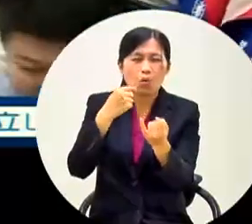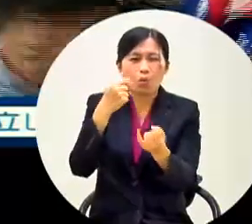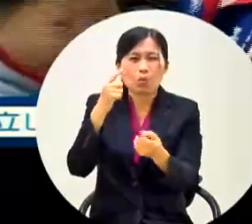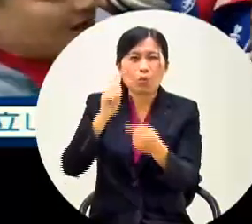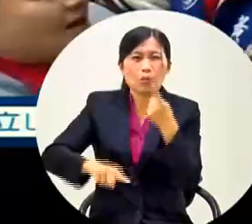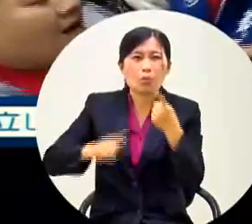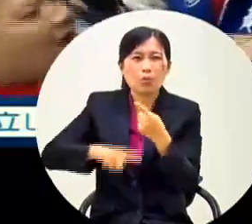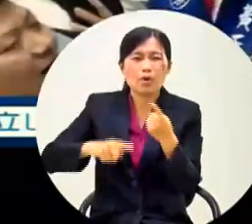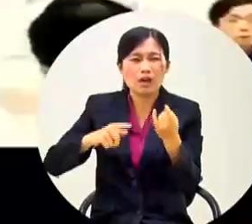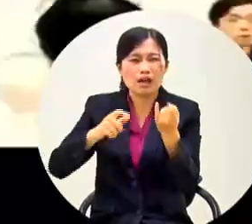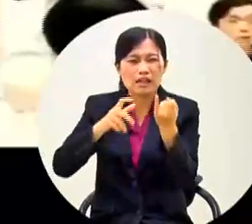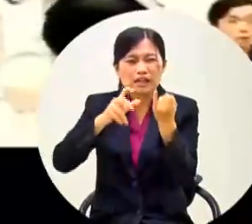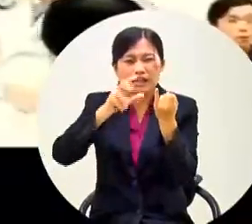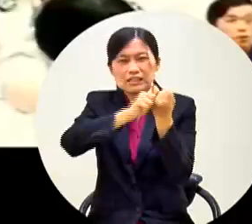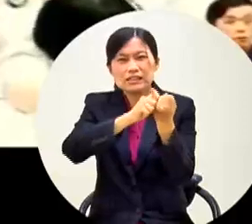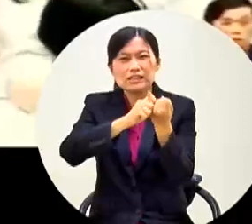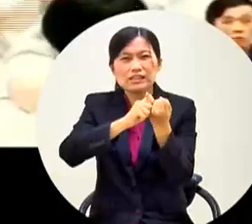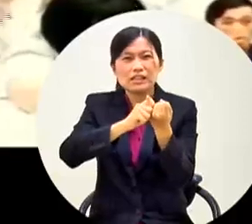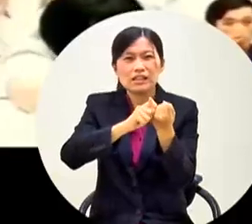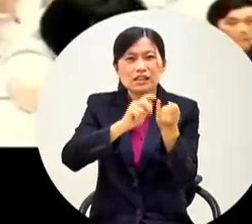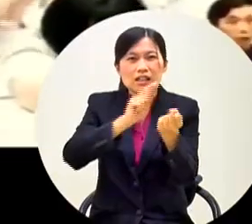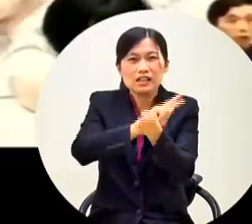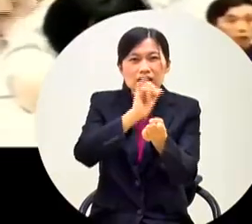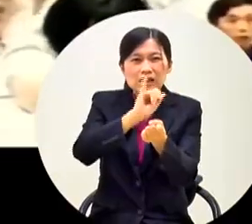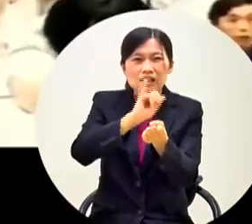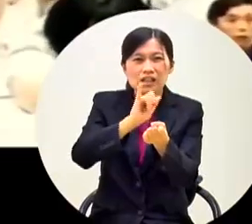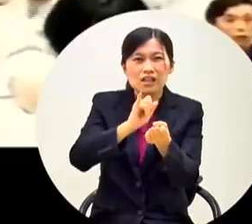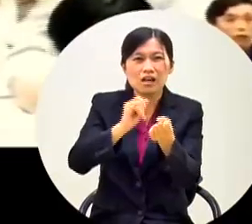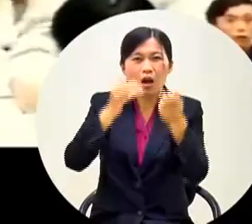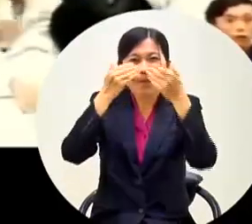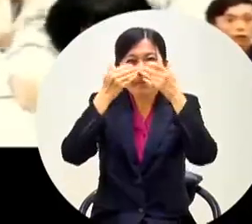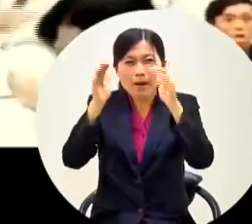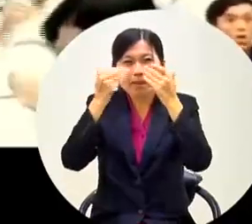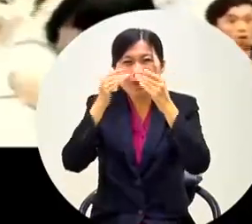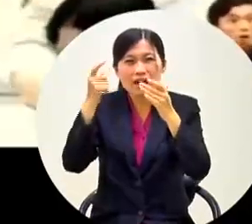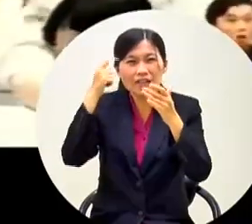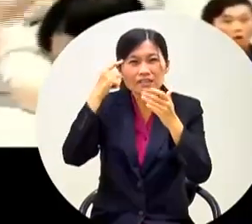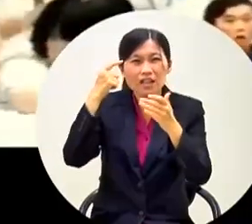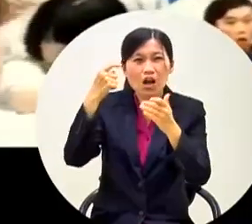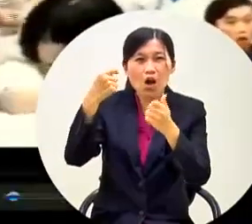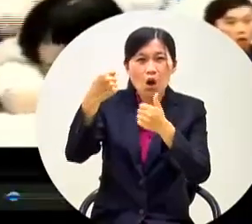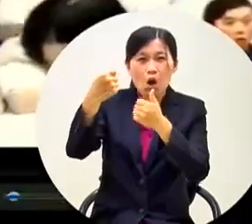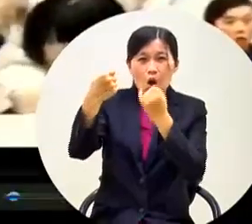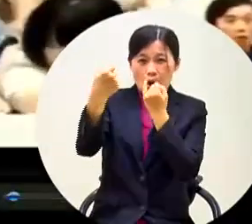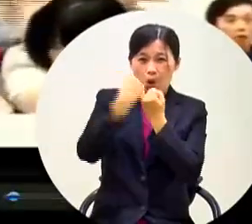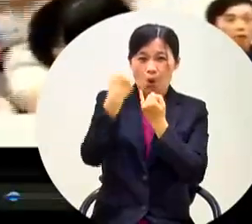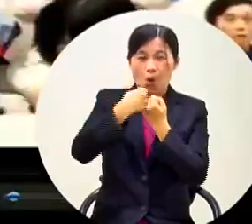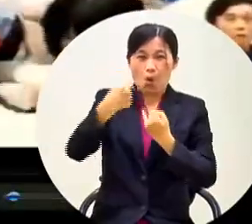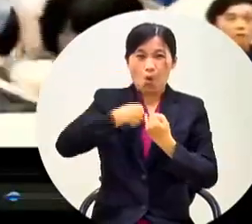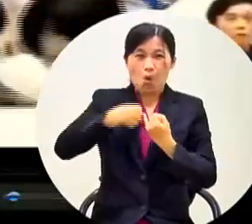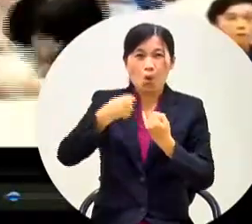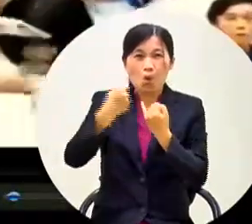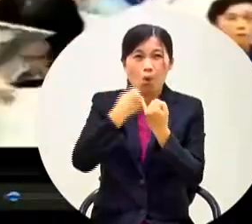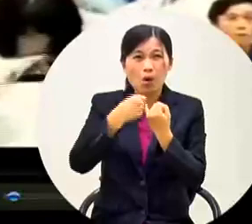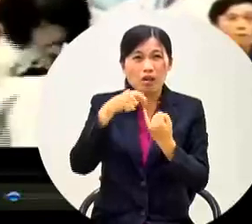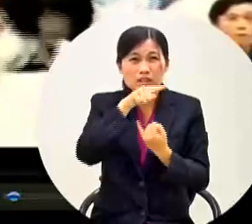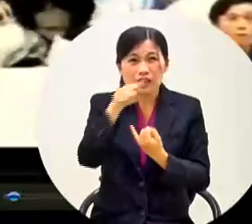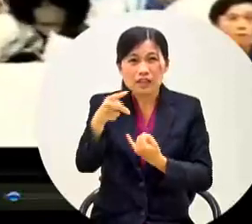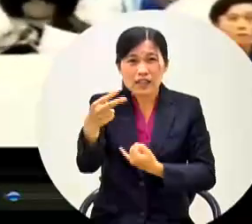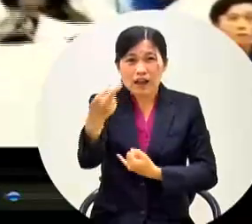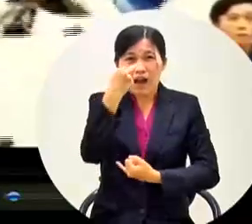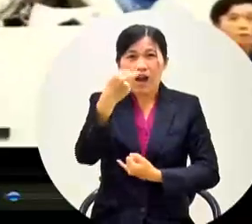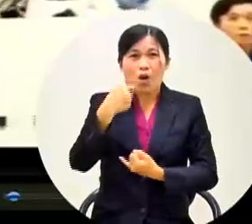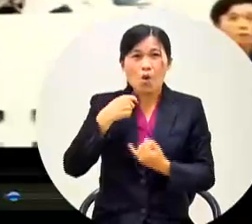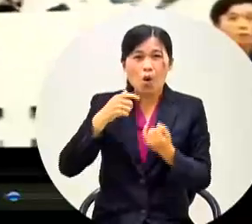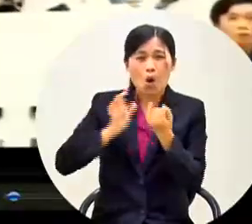员已经受不了，接着想要对我动手。接着你们大家看，我就被这样推挤，一直打，我从舞